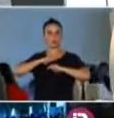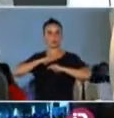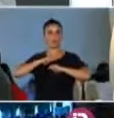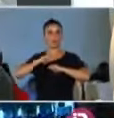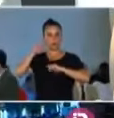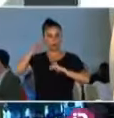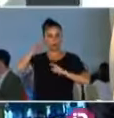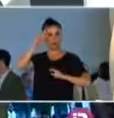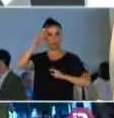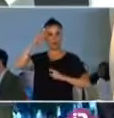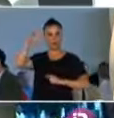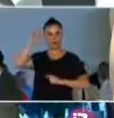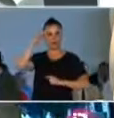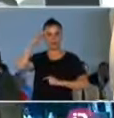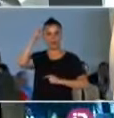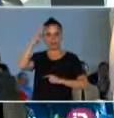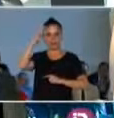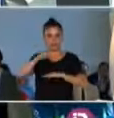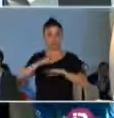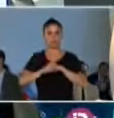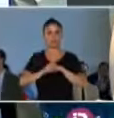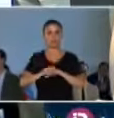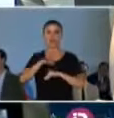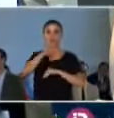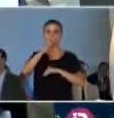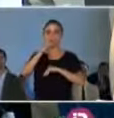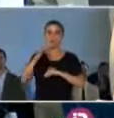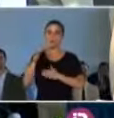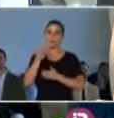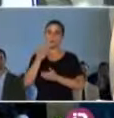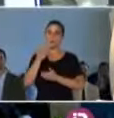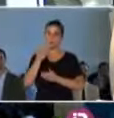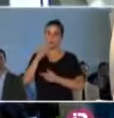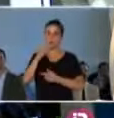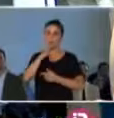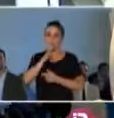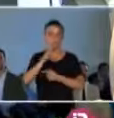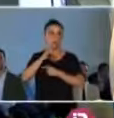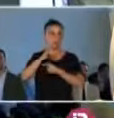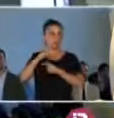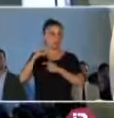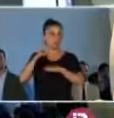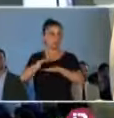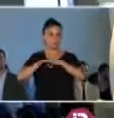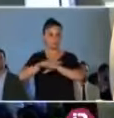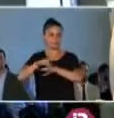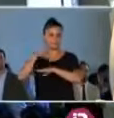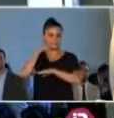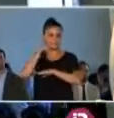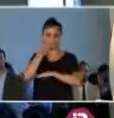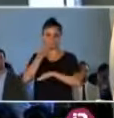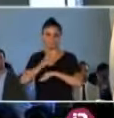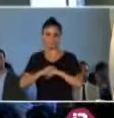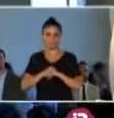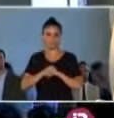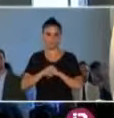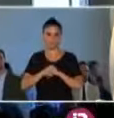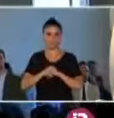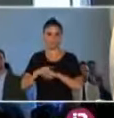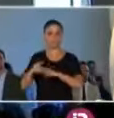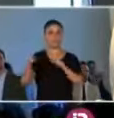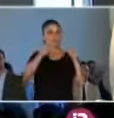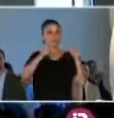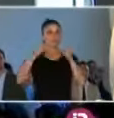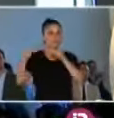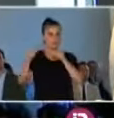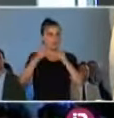abraça a tots, perquè la raó més poderosa arrela els seus arguments en el debat entre tots. Un debate y